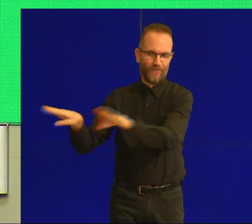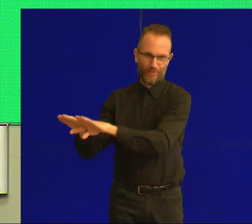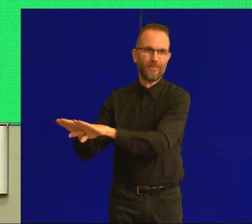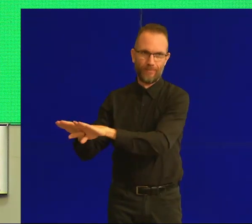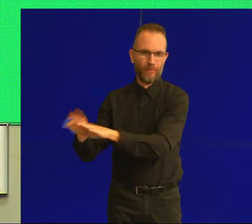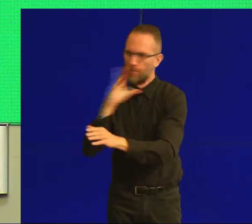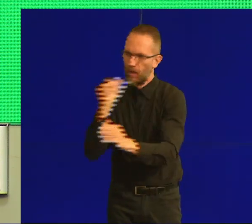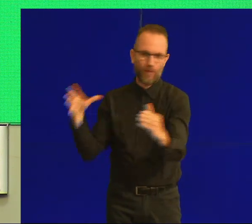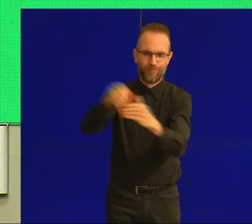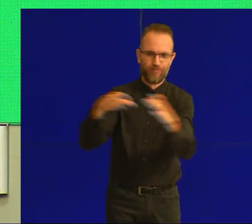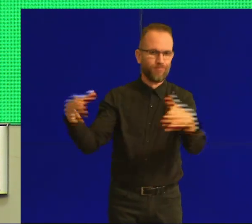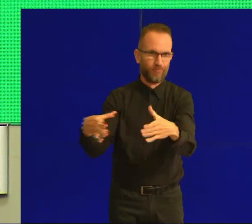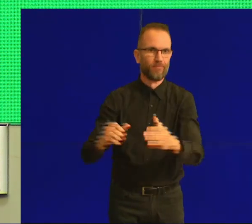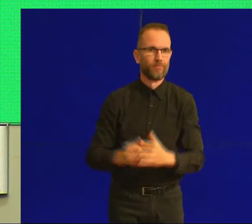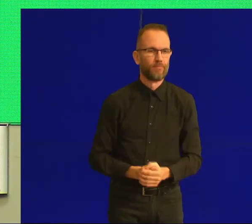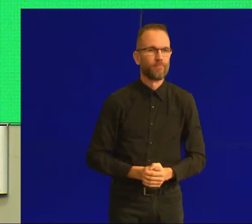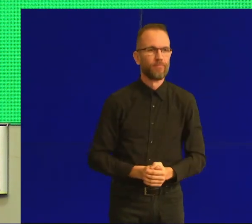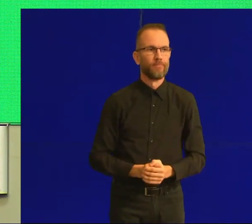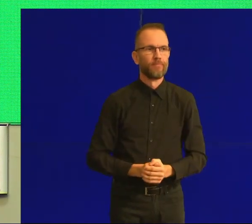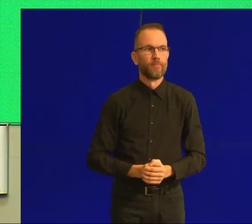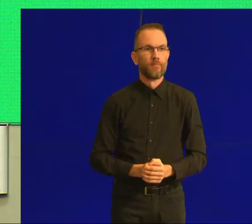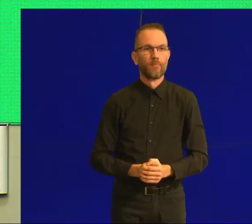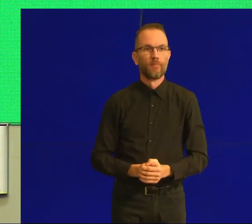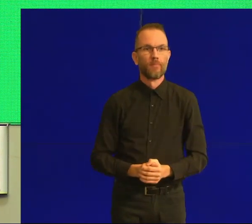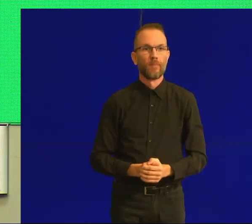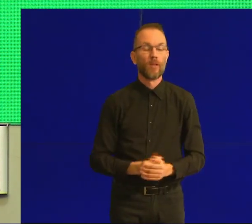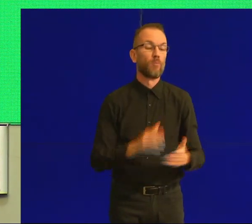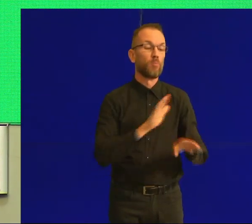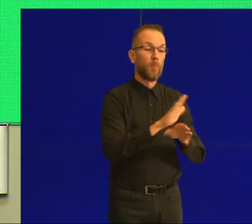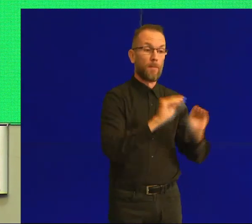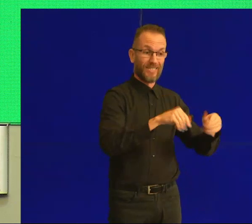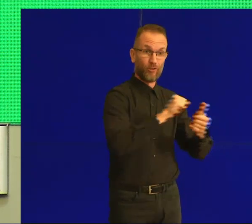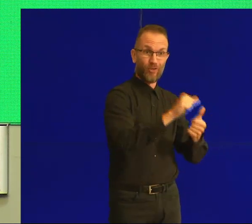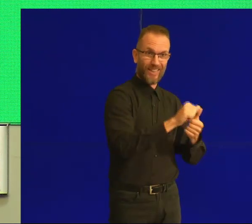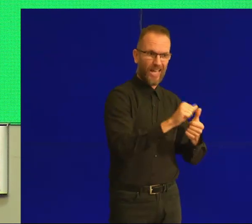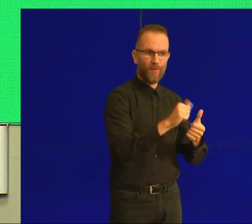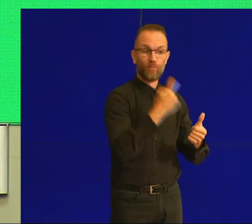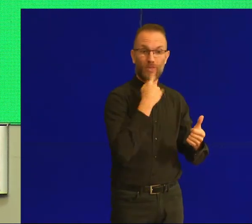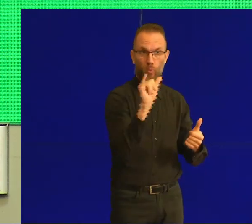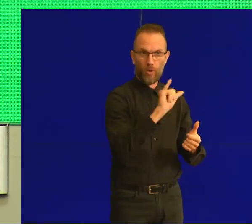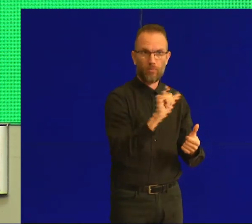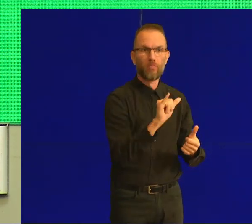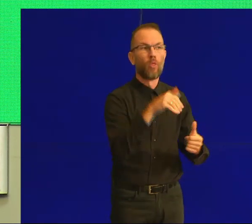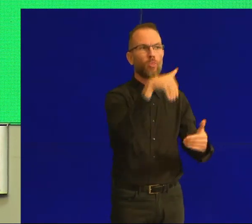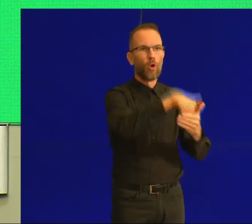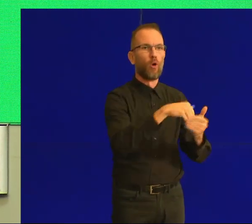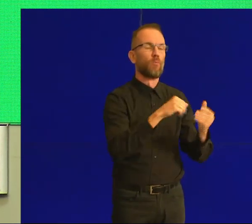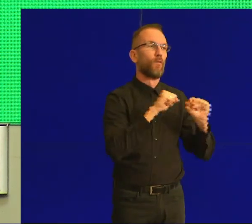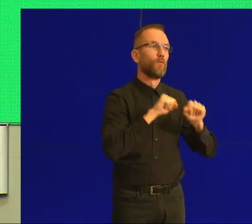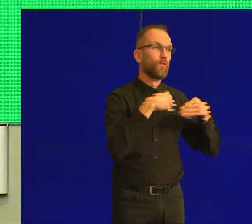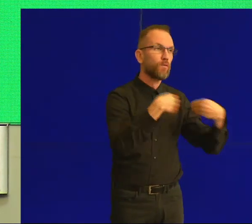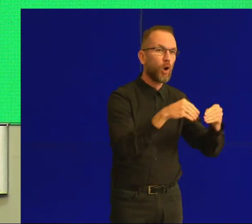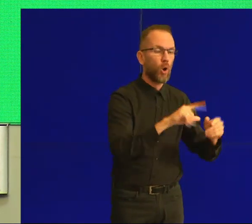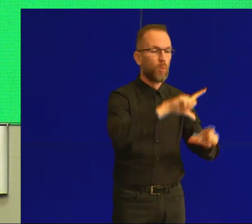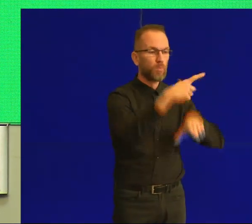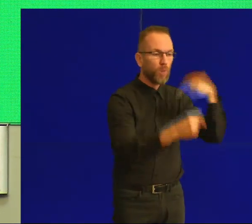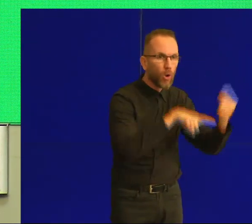une jardinerie ou une pépinière est un magasin qui vend principalement des plantes et où des arbres